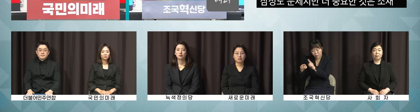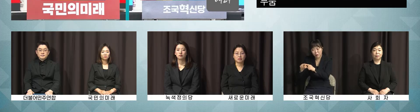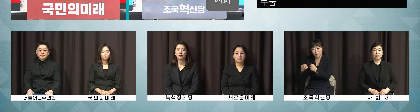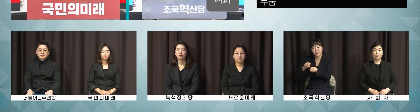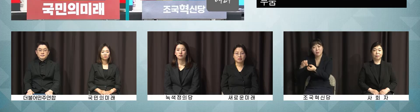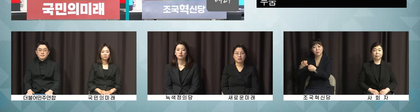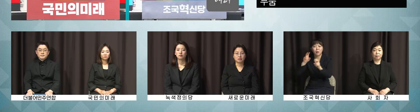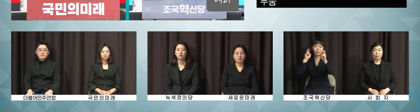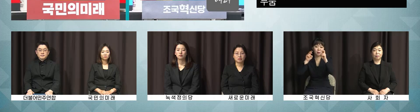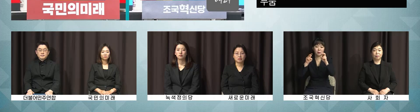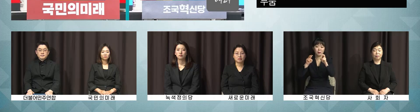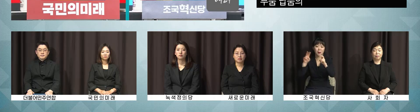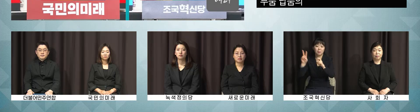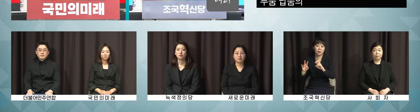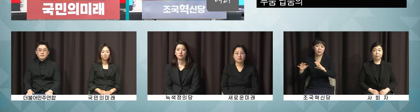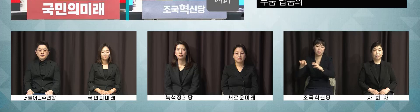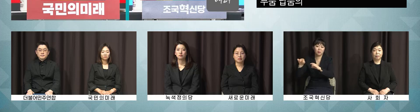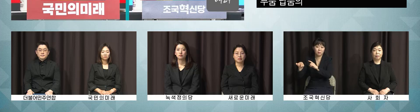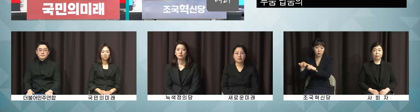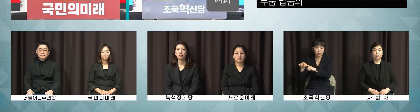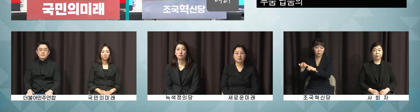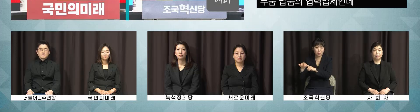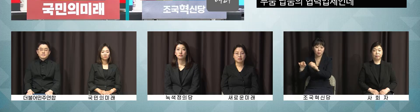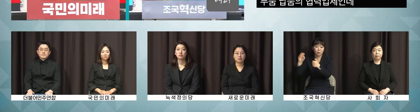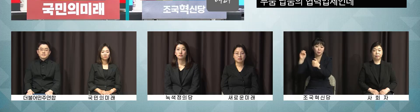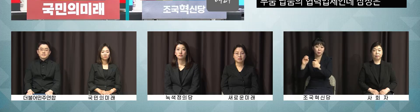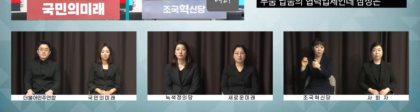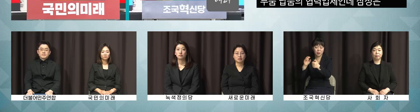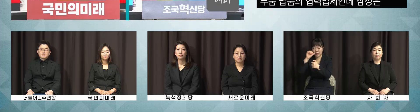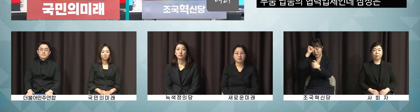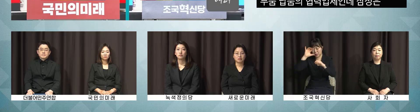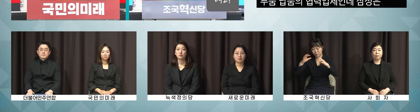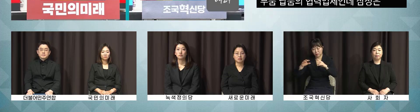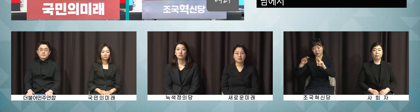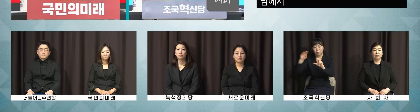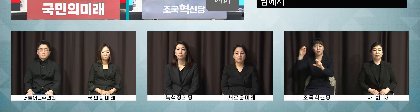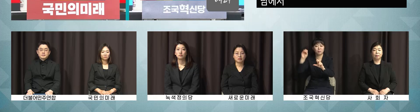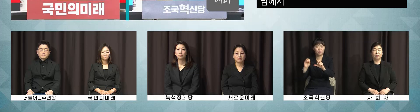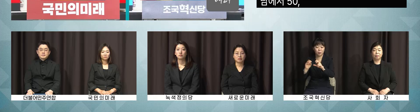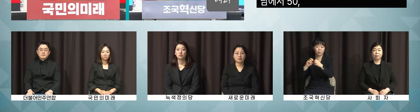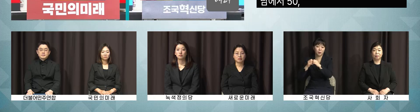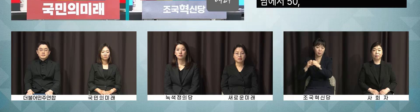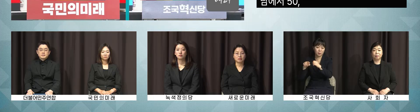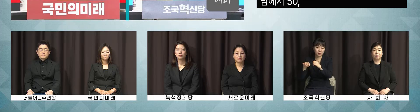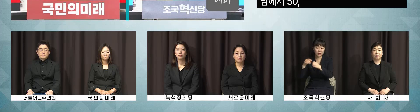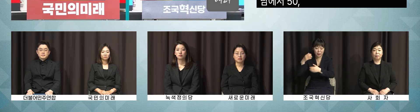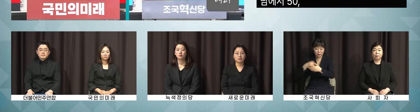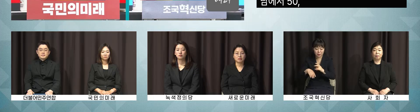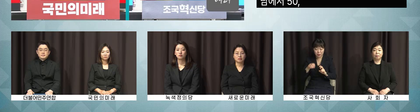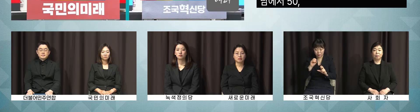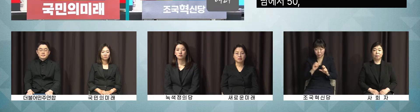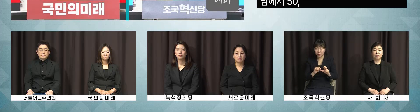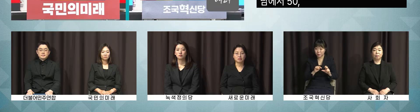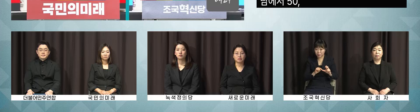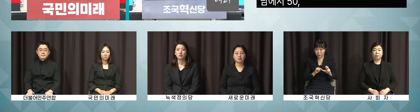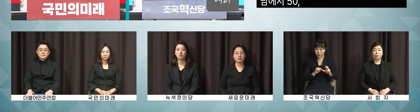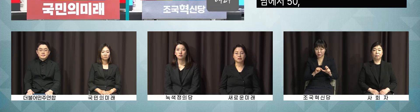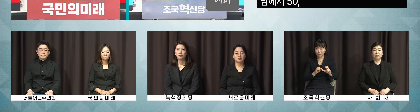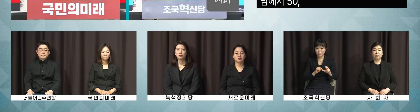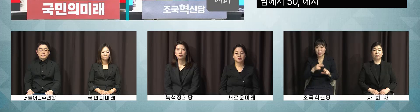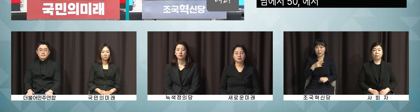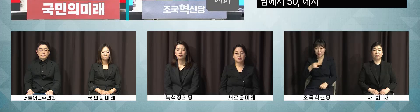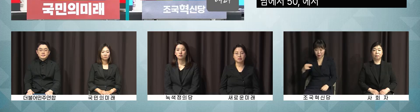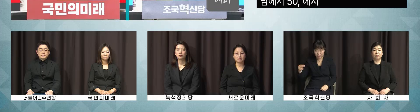삼성은 휴대폰을 베트남에서 약 50%, 인도에서 약 25% 조립합니다. 나머지 25%는요,